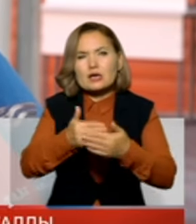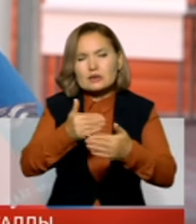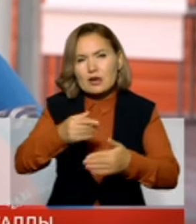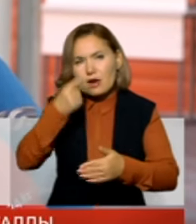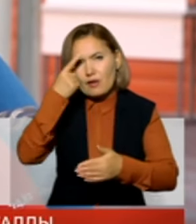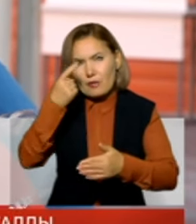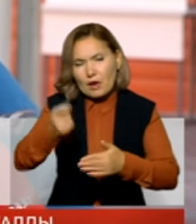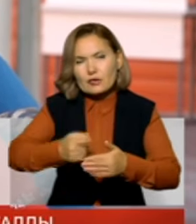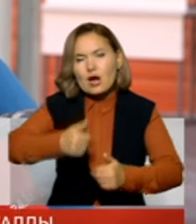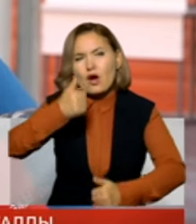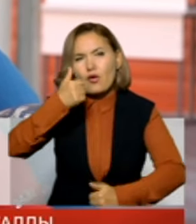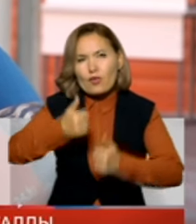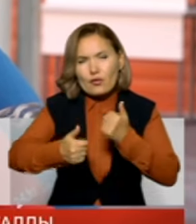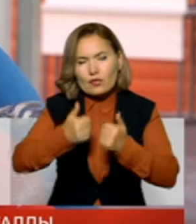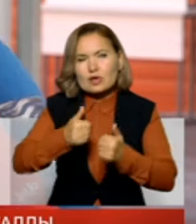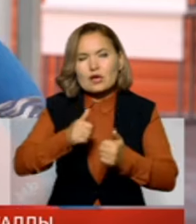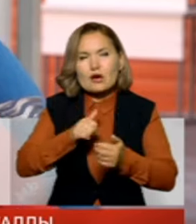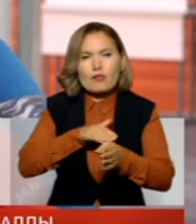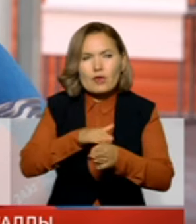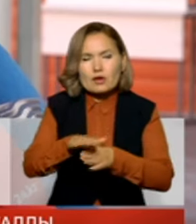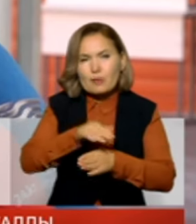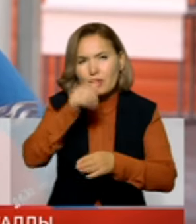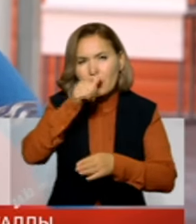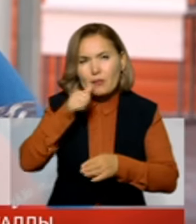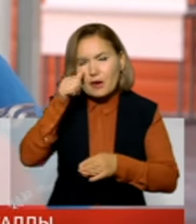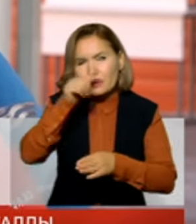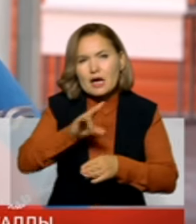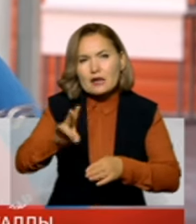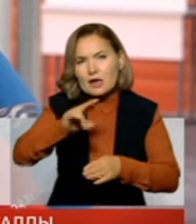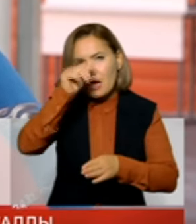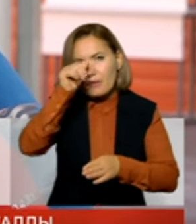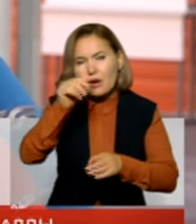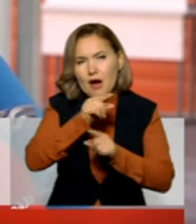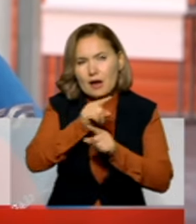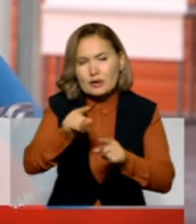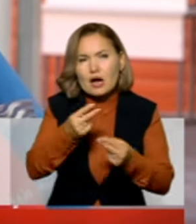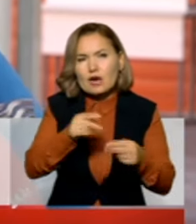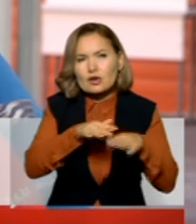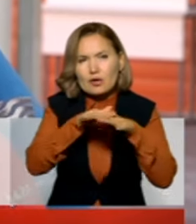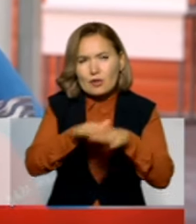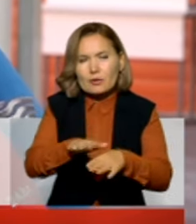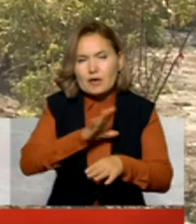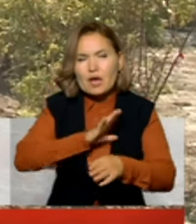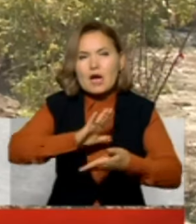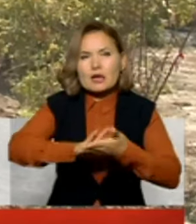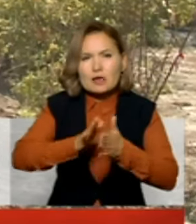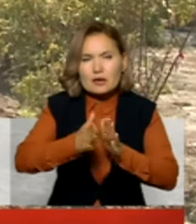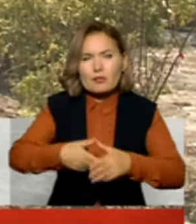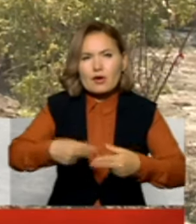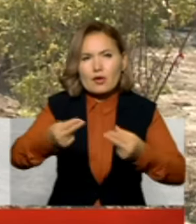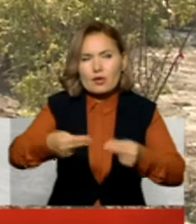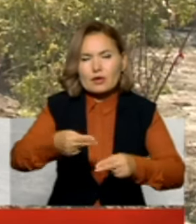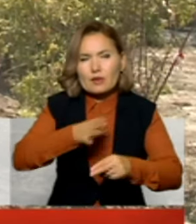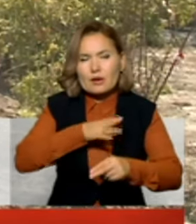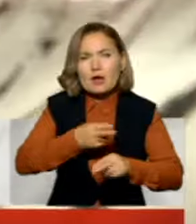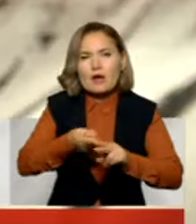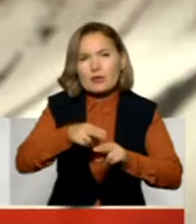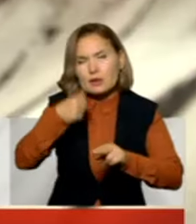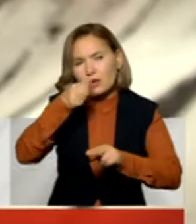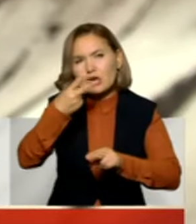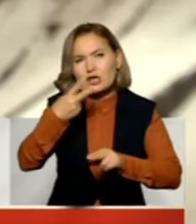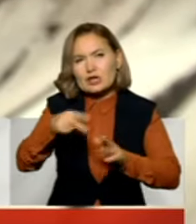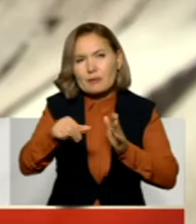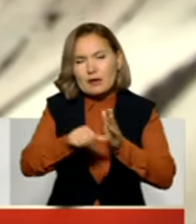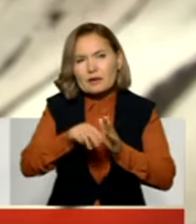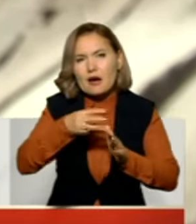конкурс тендер өткізіліп, былтырғы жылдың ноябрь айында келісімшартқа отырған бұлар. Биыл 26